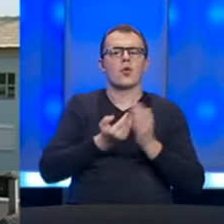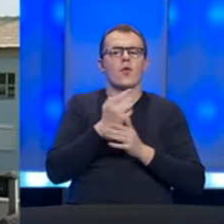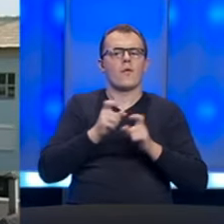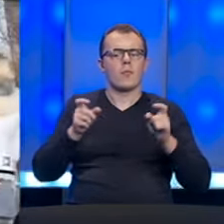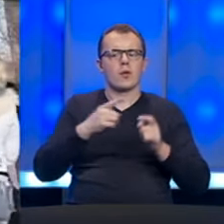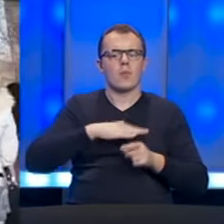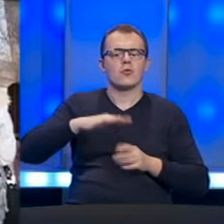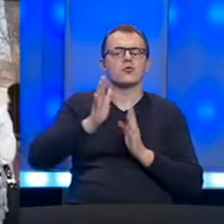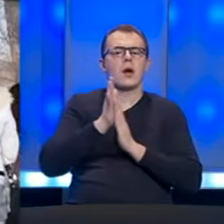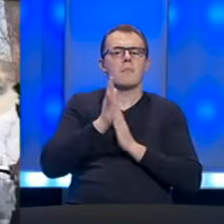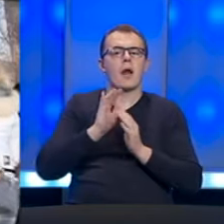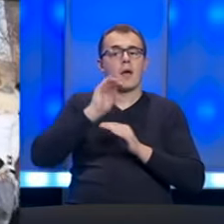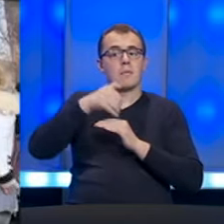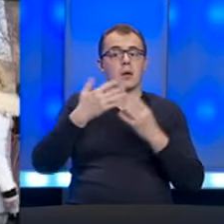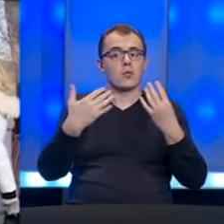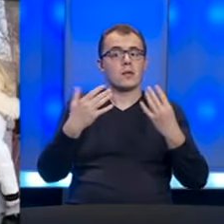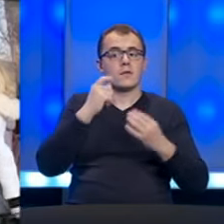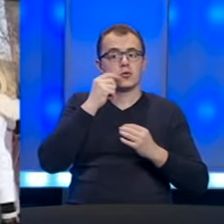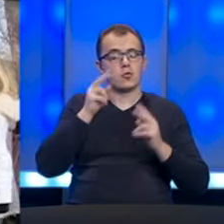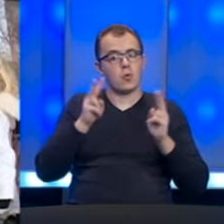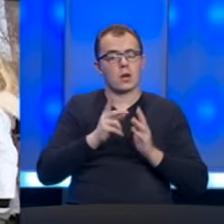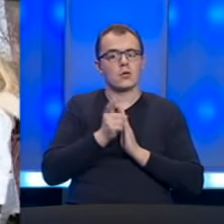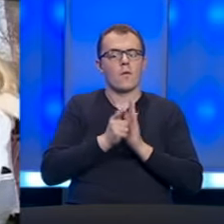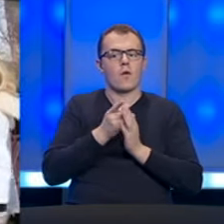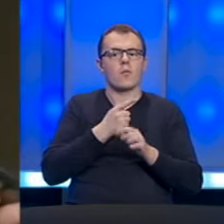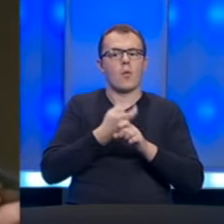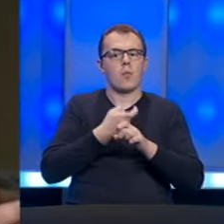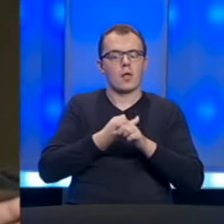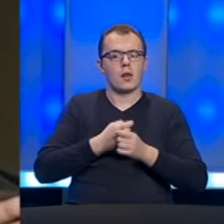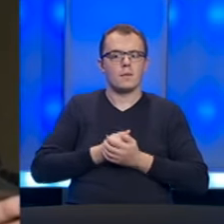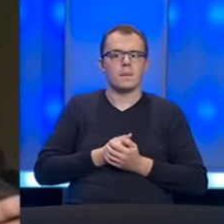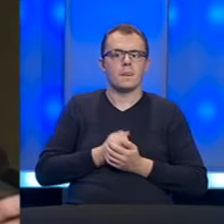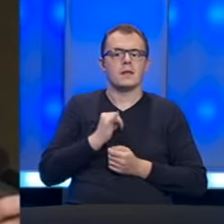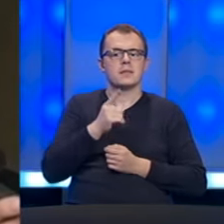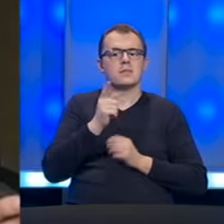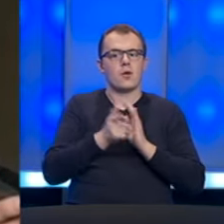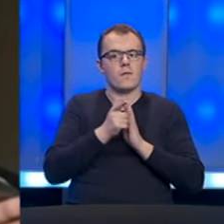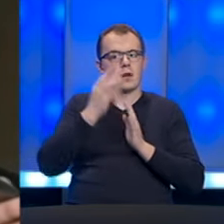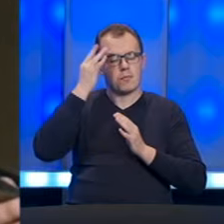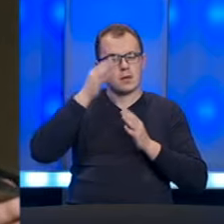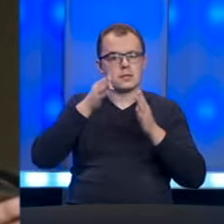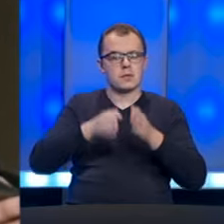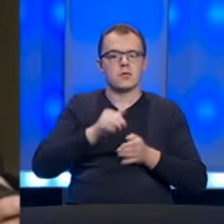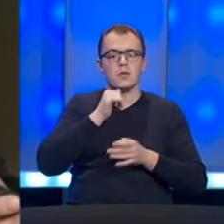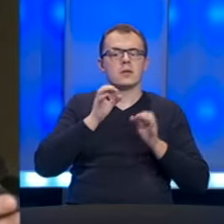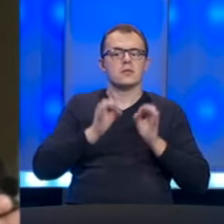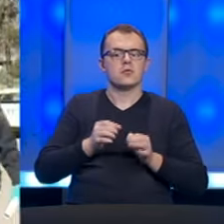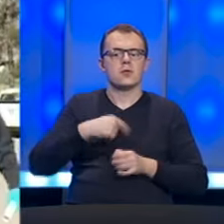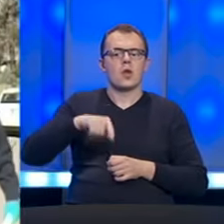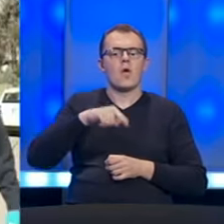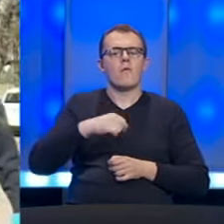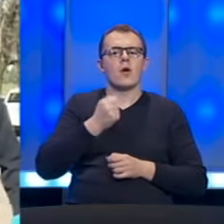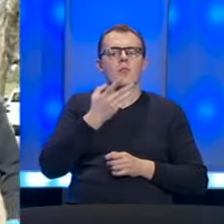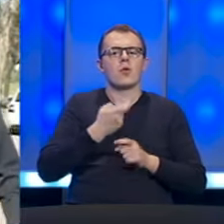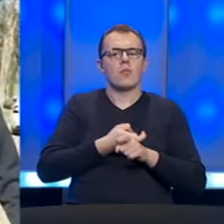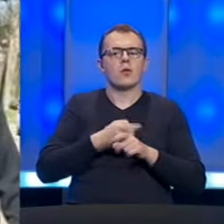novooboljelih u području Maglaja, preko 90 ljudi u kratkom roku je oboljelo. Sve smo to na vrijeme zbrinuli i sigurno da na ovoliki broj oboljelih